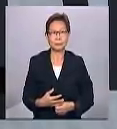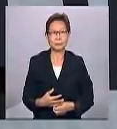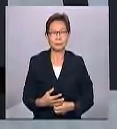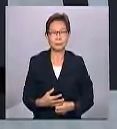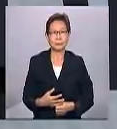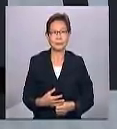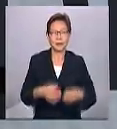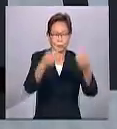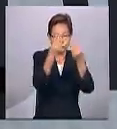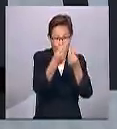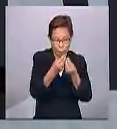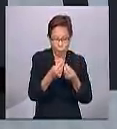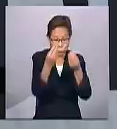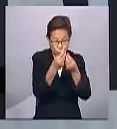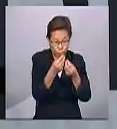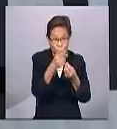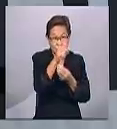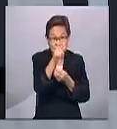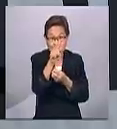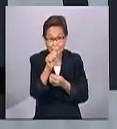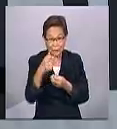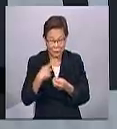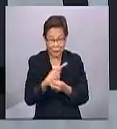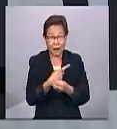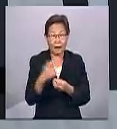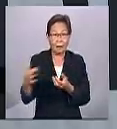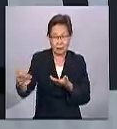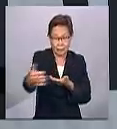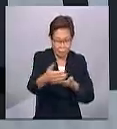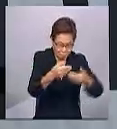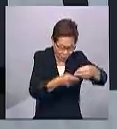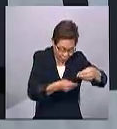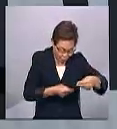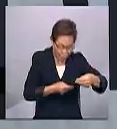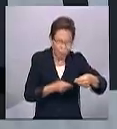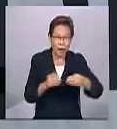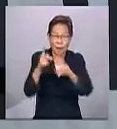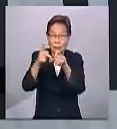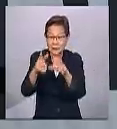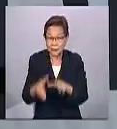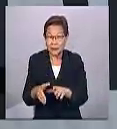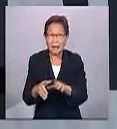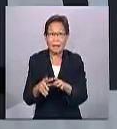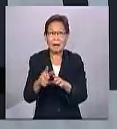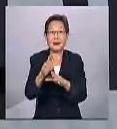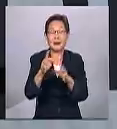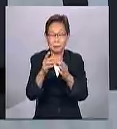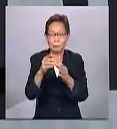Daripada data yang kita ada untuk peserta perhimpunan di Sri Petaling, yang disaring sekarang setakat ini ialah